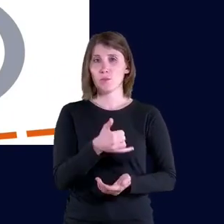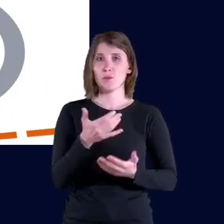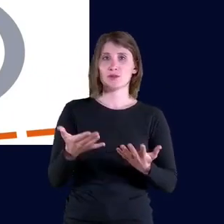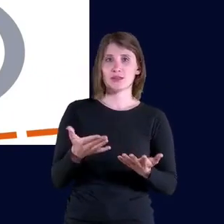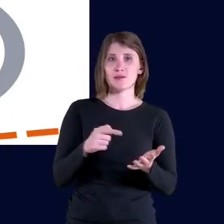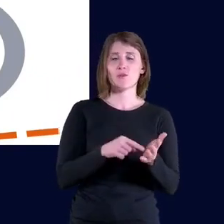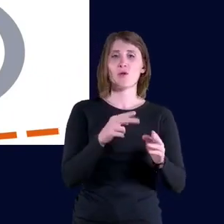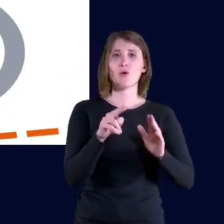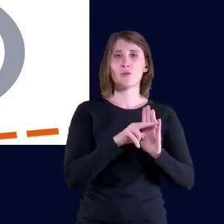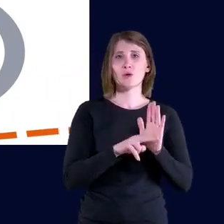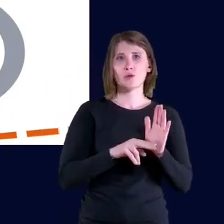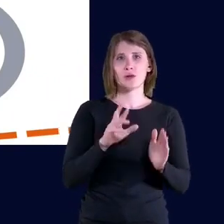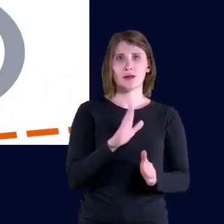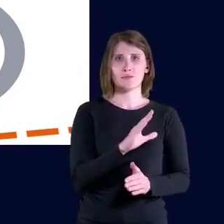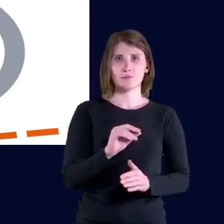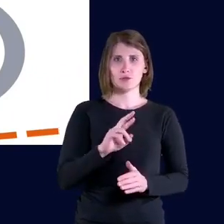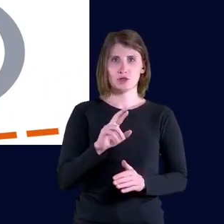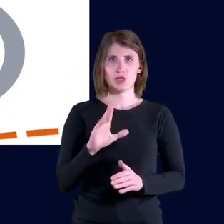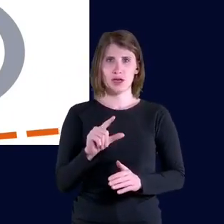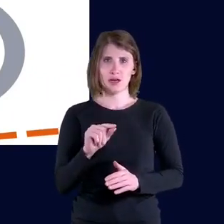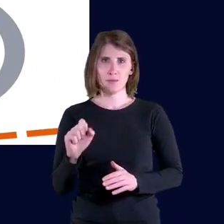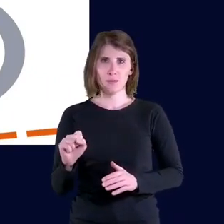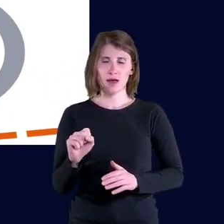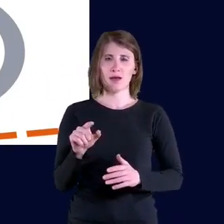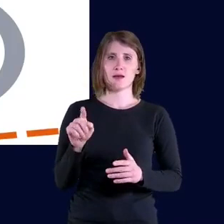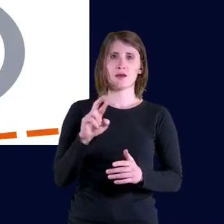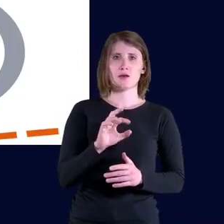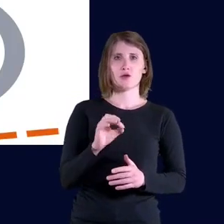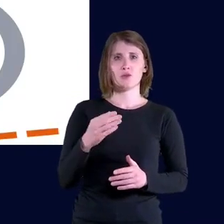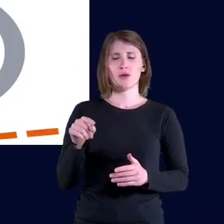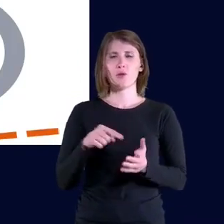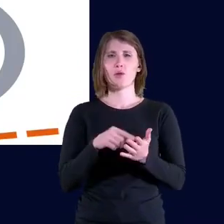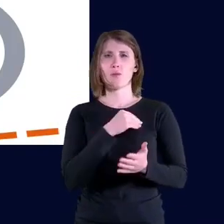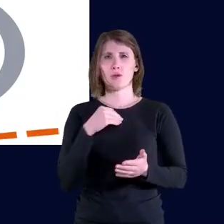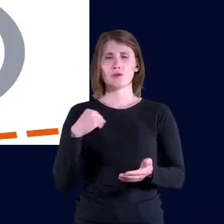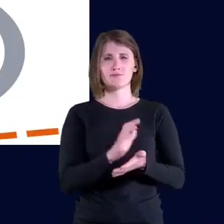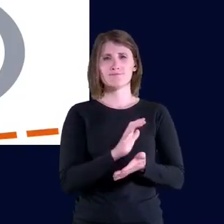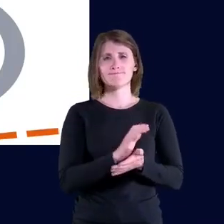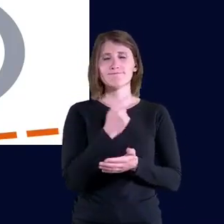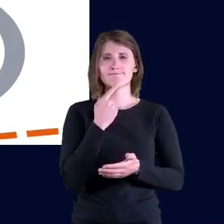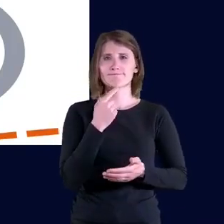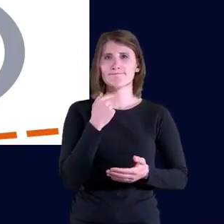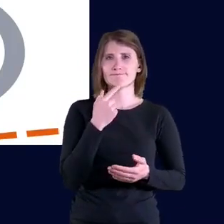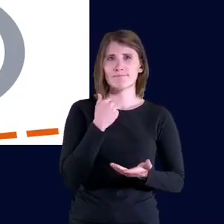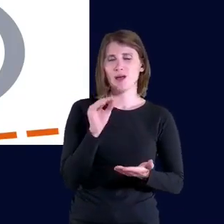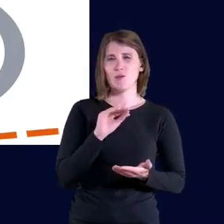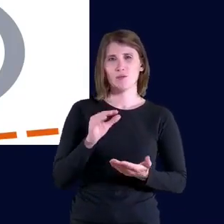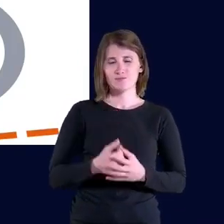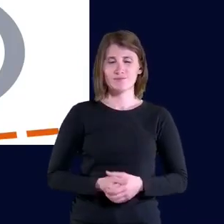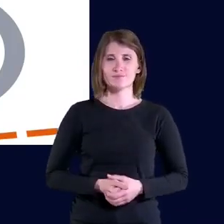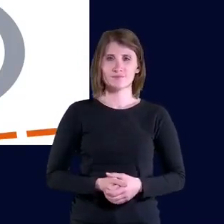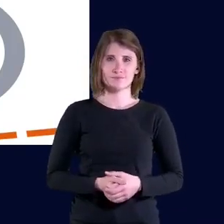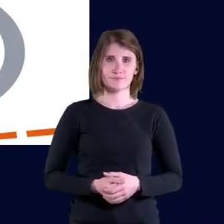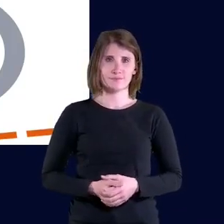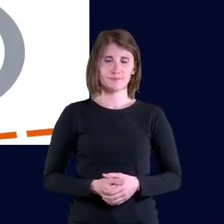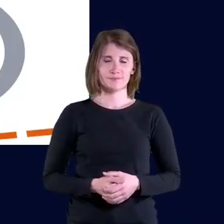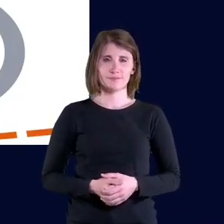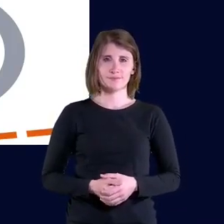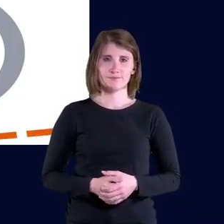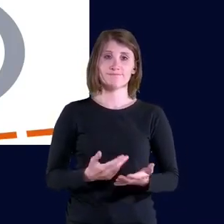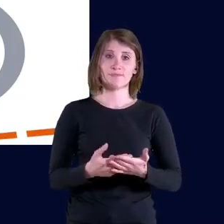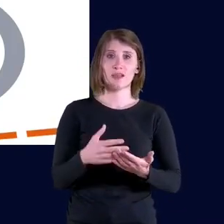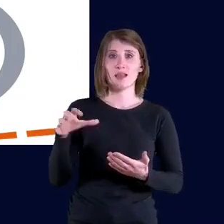Wszelkie Romeo jeszcze ten liczba polskich czasopism jest stosunkowo niewielu No i